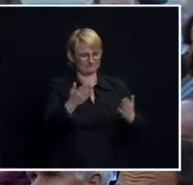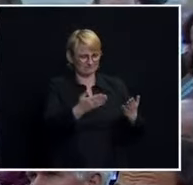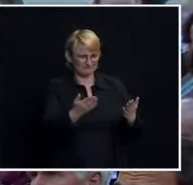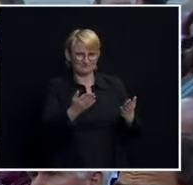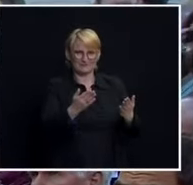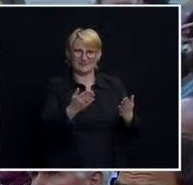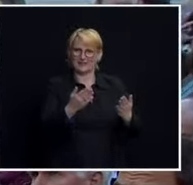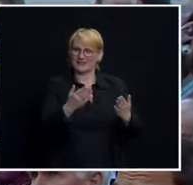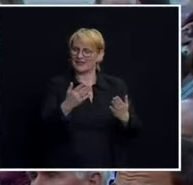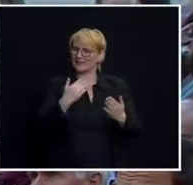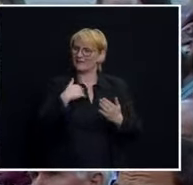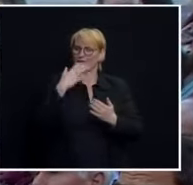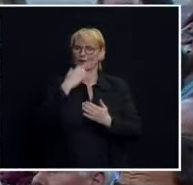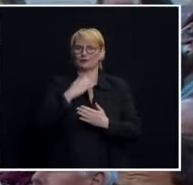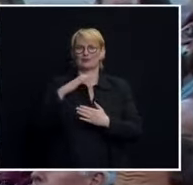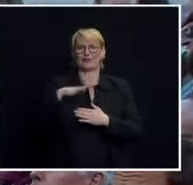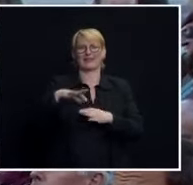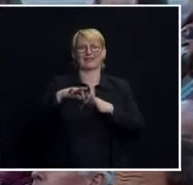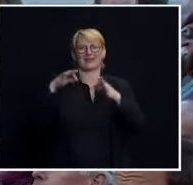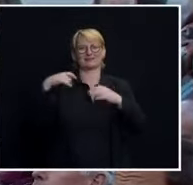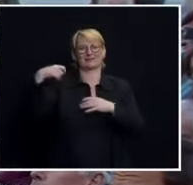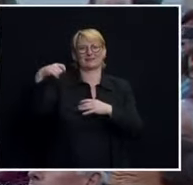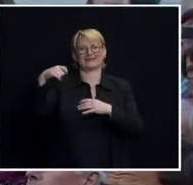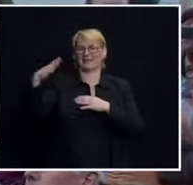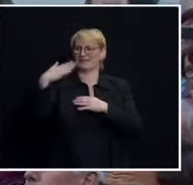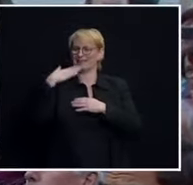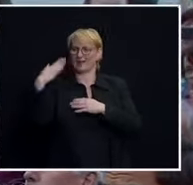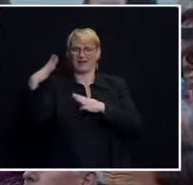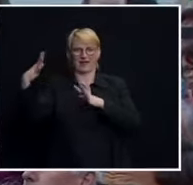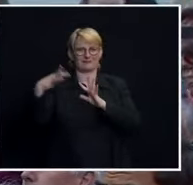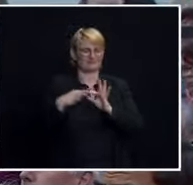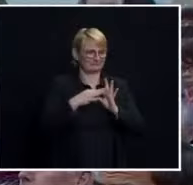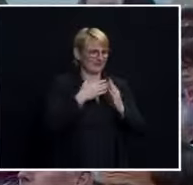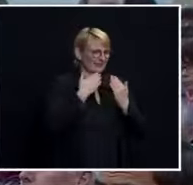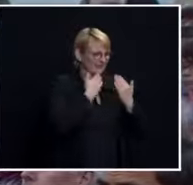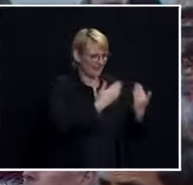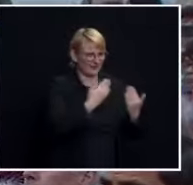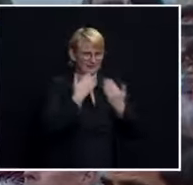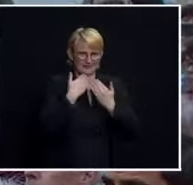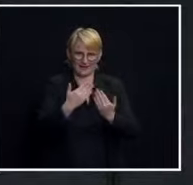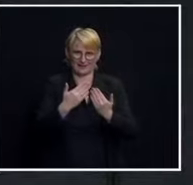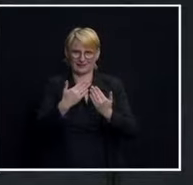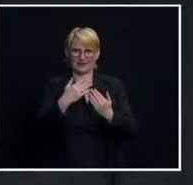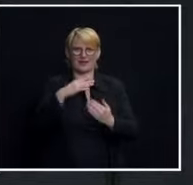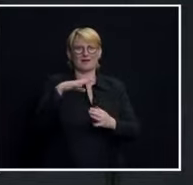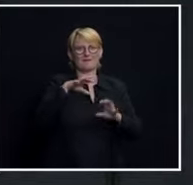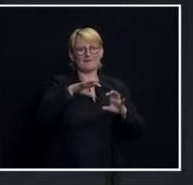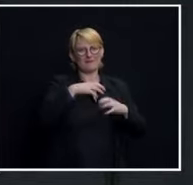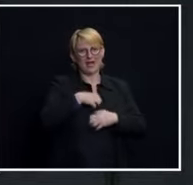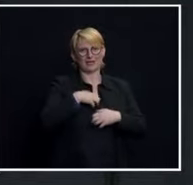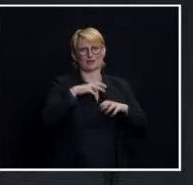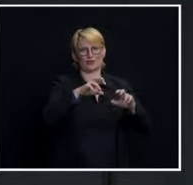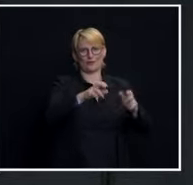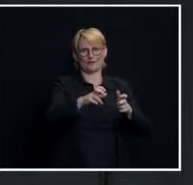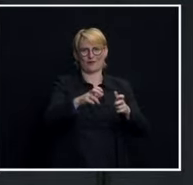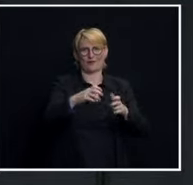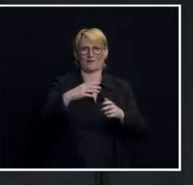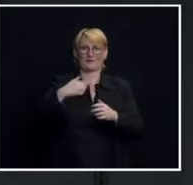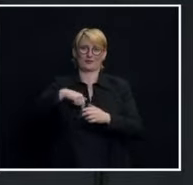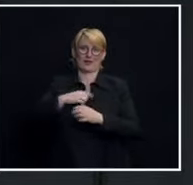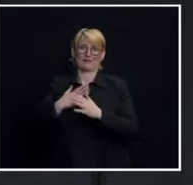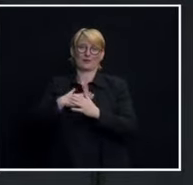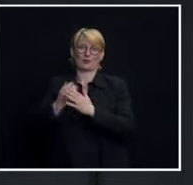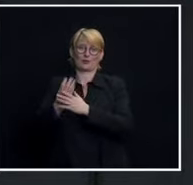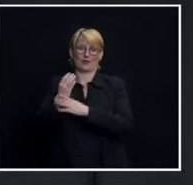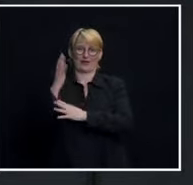Ihnen sehr, dass der Bayerische Rundfunk gemeinsam mit meinem Kulturreferat dieses wichtige, wirklich wichtige und ich